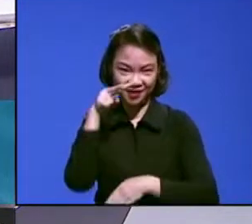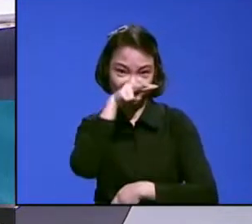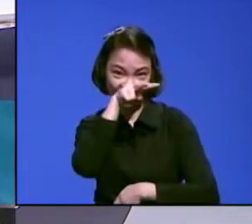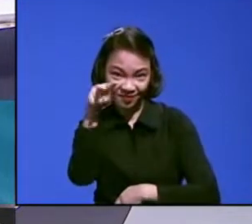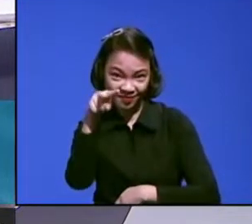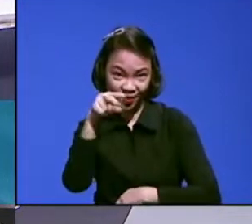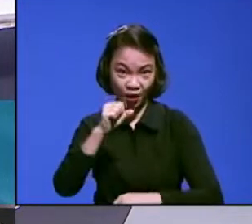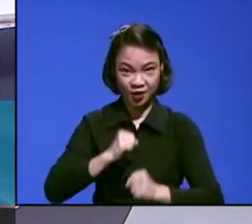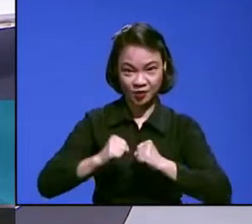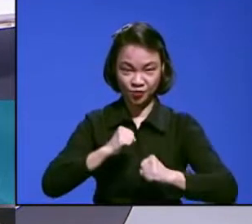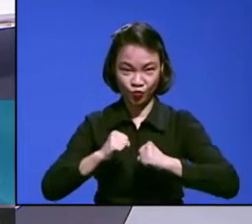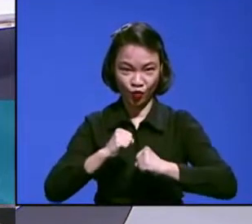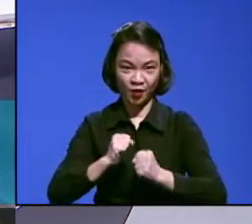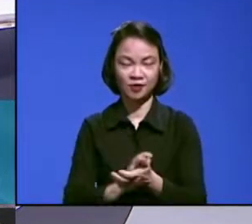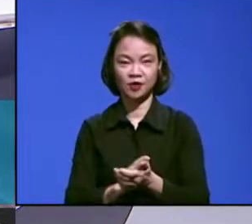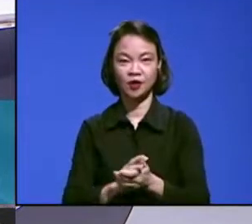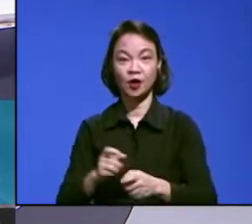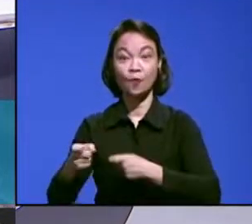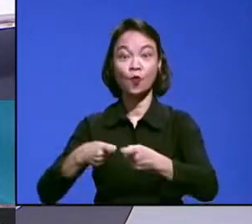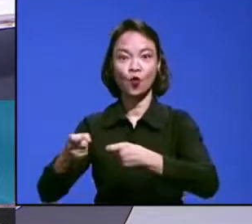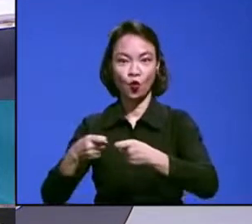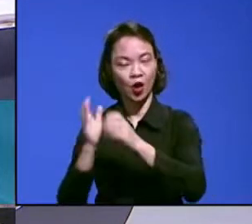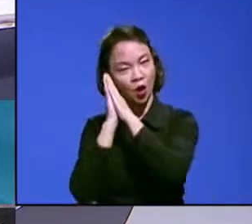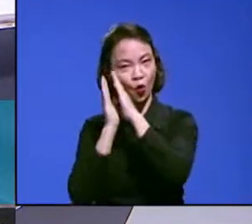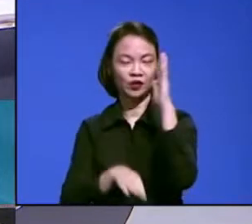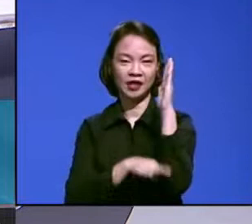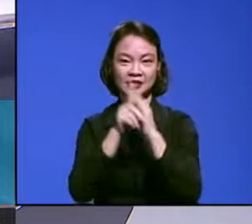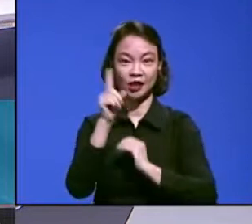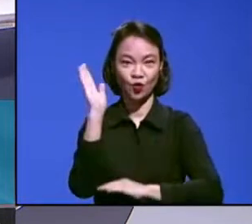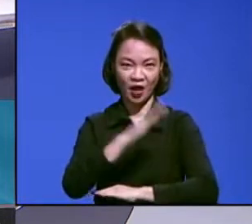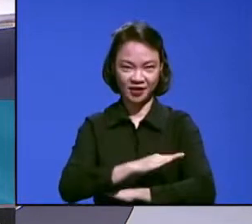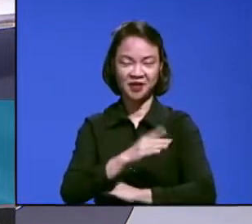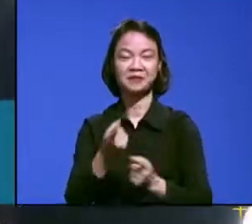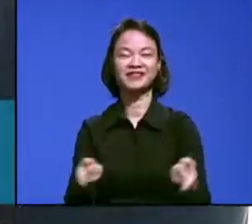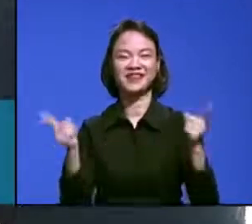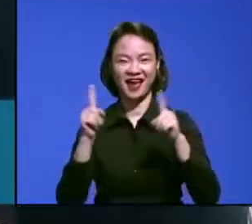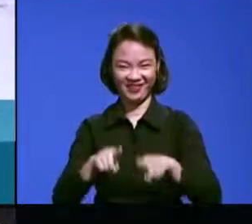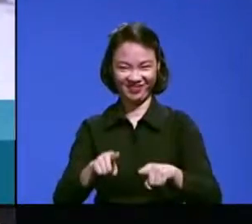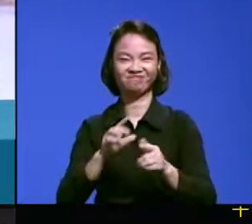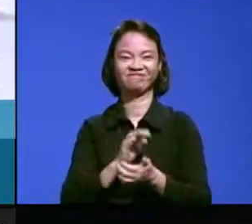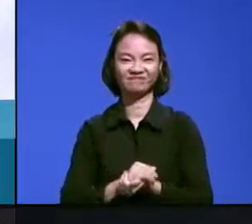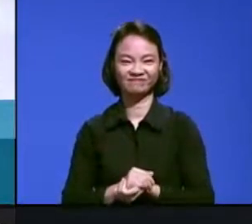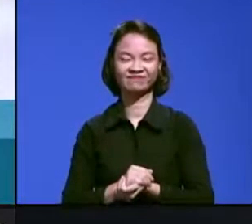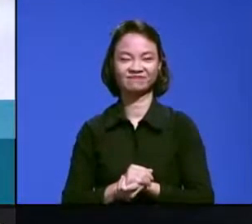balik kesibukan mengelola hotel di masa pandemi dalam segmen Sehari Menjadi.